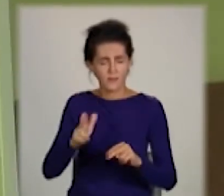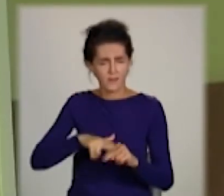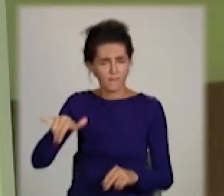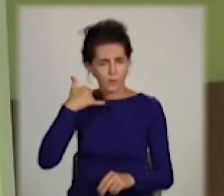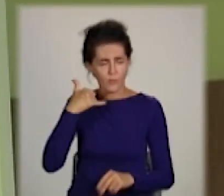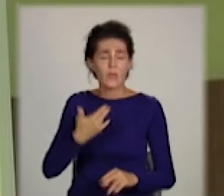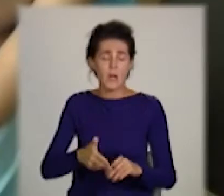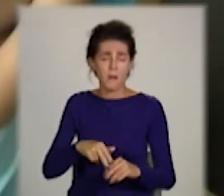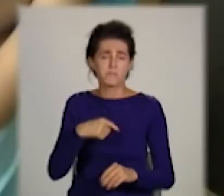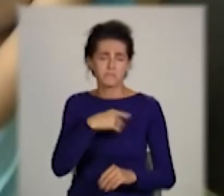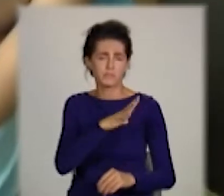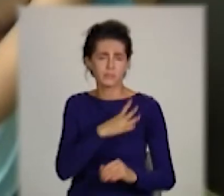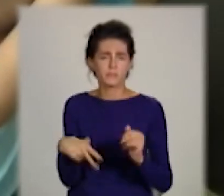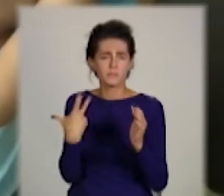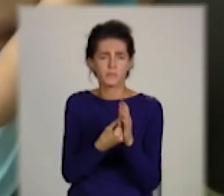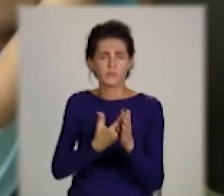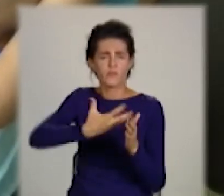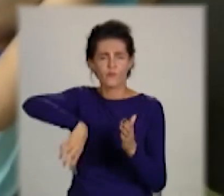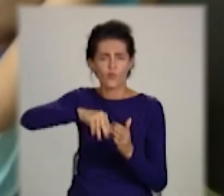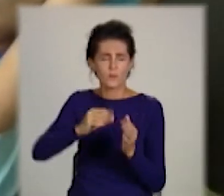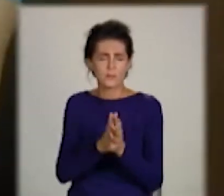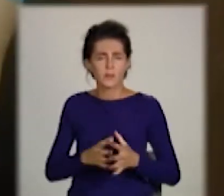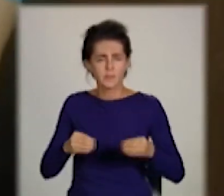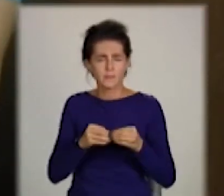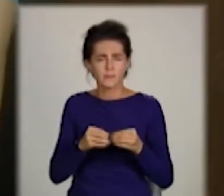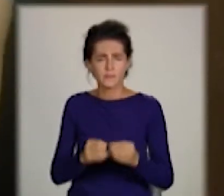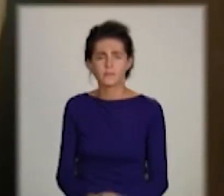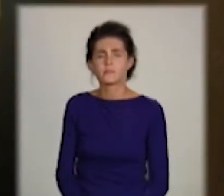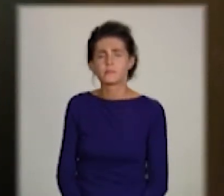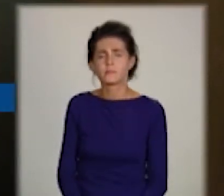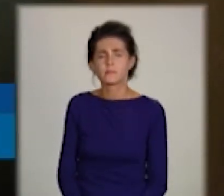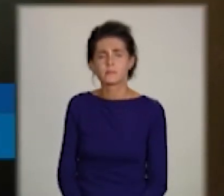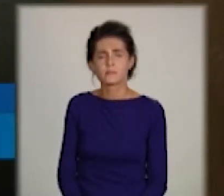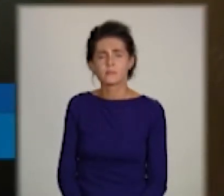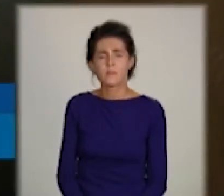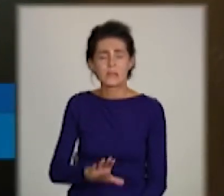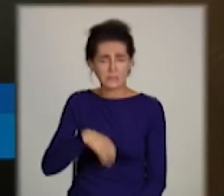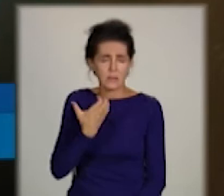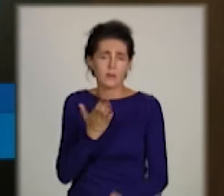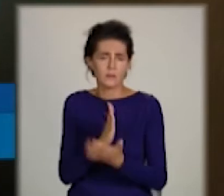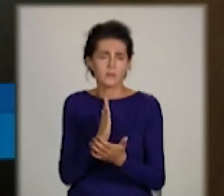Каже, будуть робити щеплення усією родиною. Страх того, що будемо боліти.